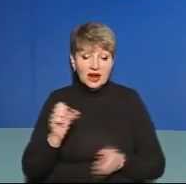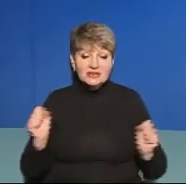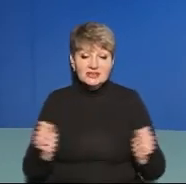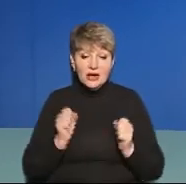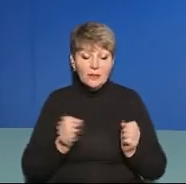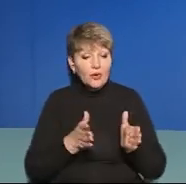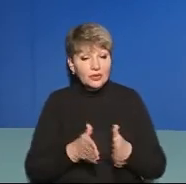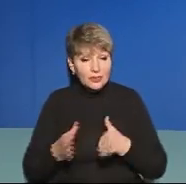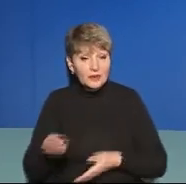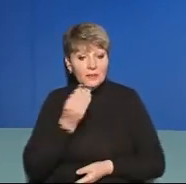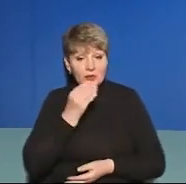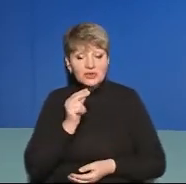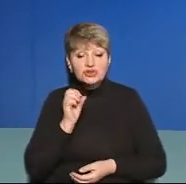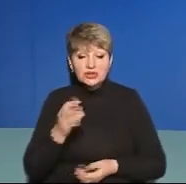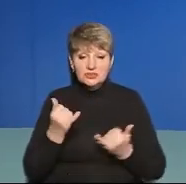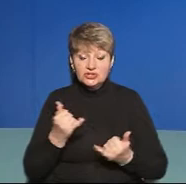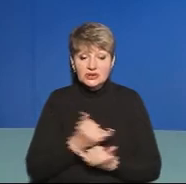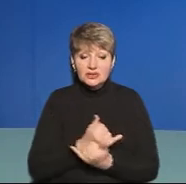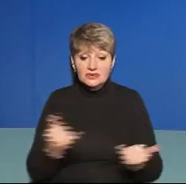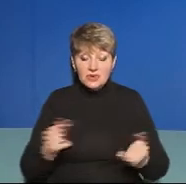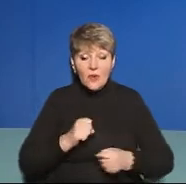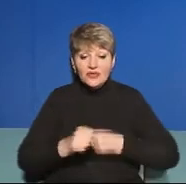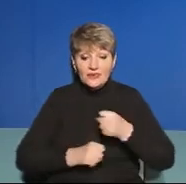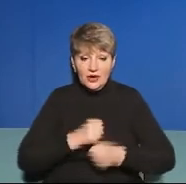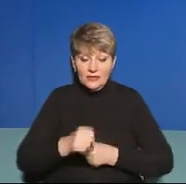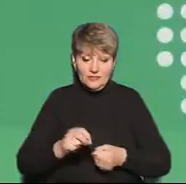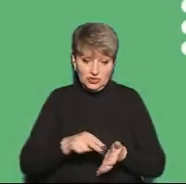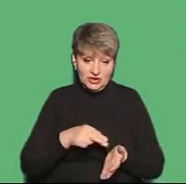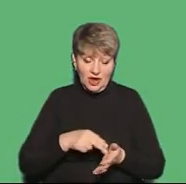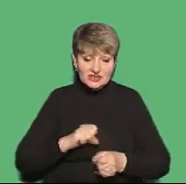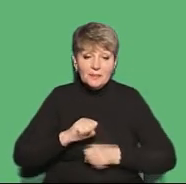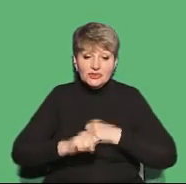та раціон, чим зараз годують тварин у Черкаському зоопарку.